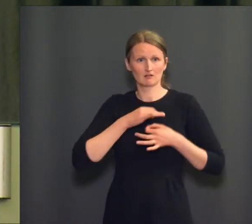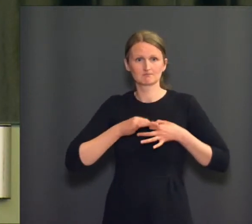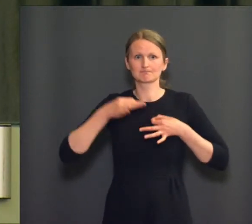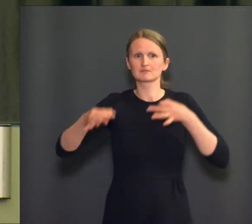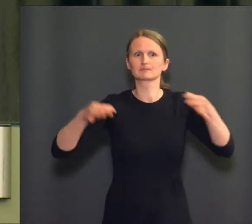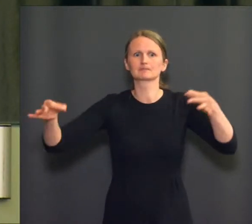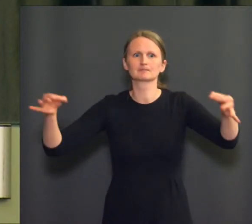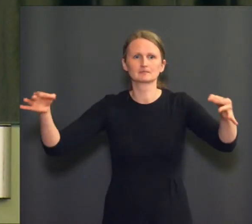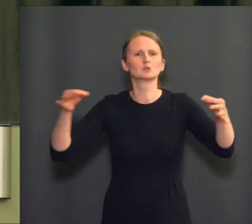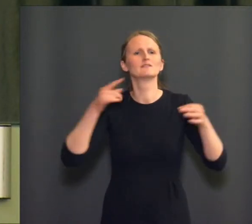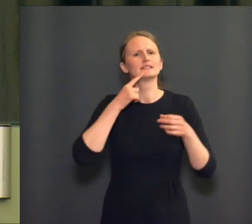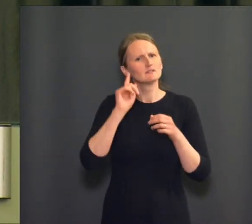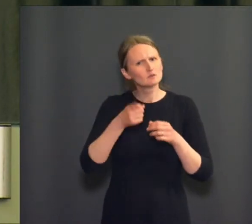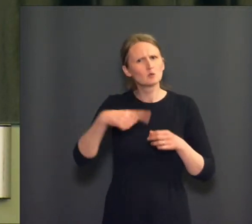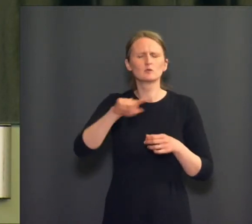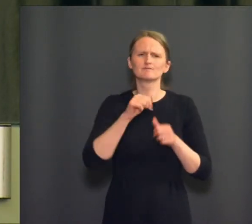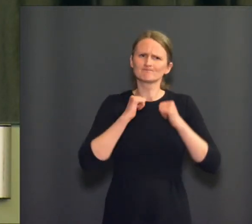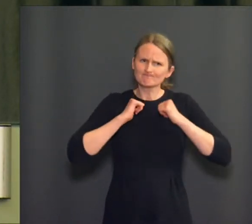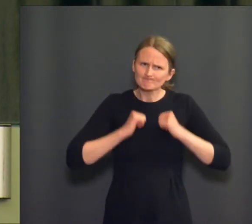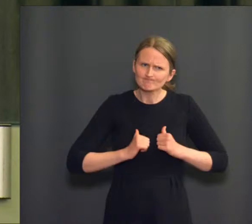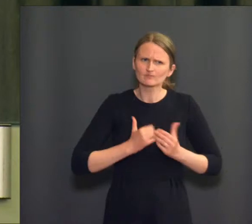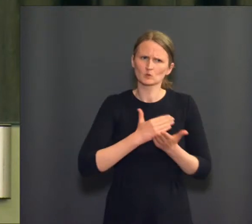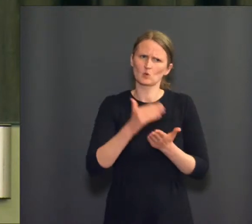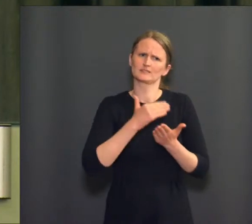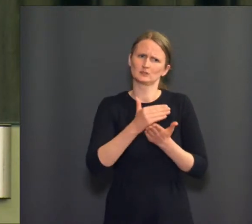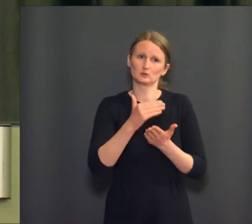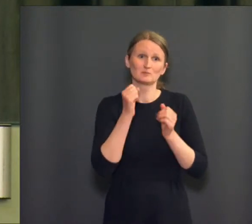sont en vue, mais il est encore trop tôt pour lâcher prise.